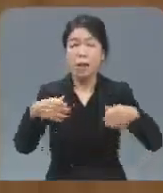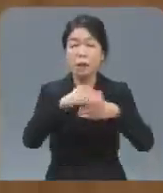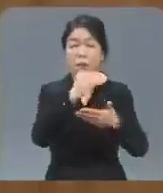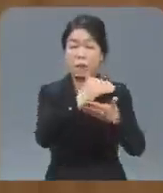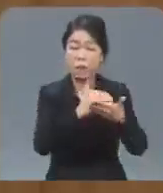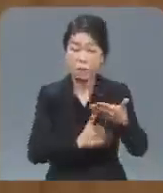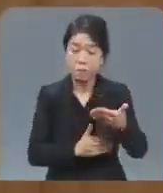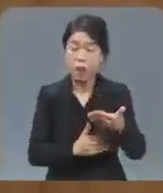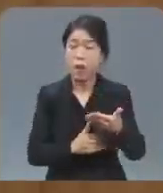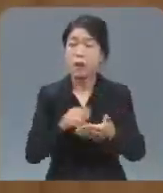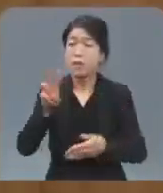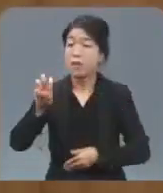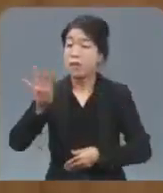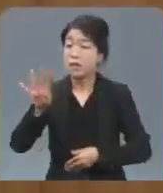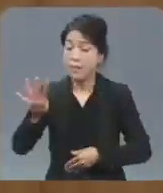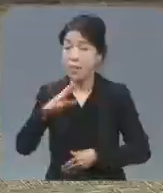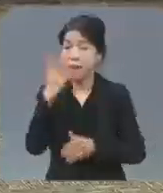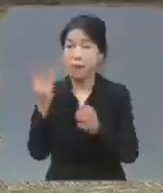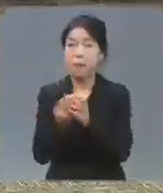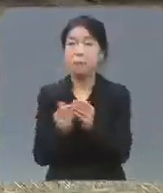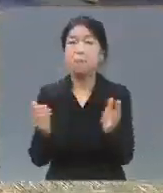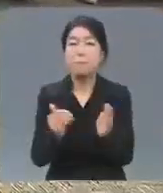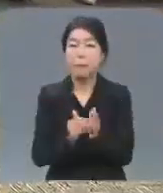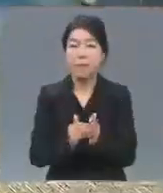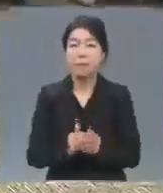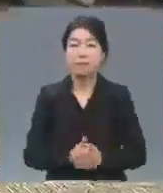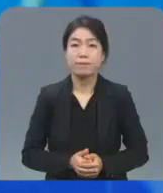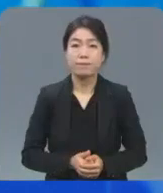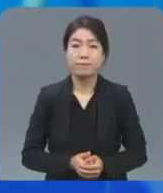모두 34개를 마무리했습니다.